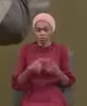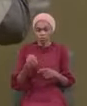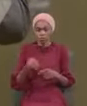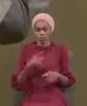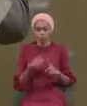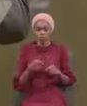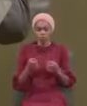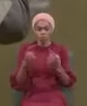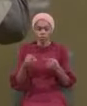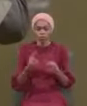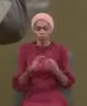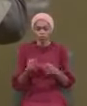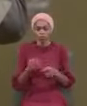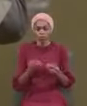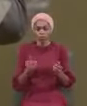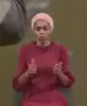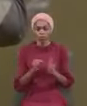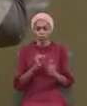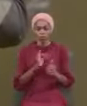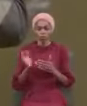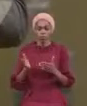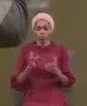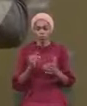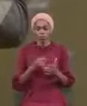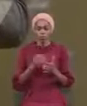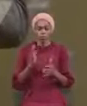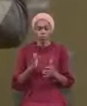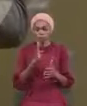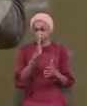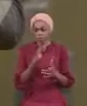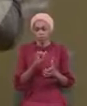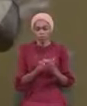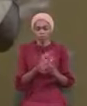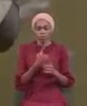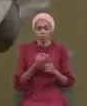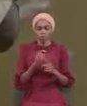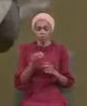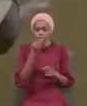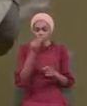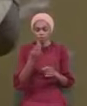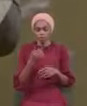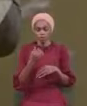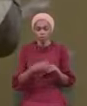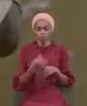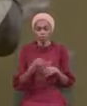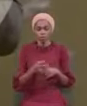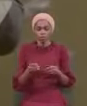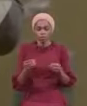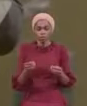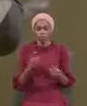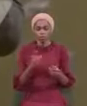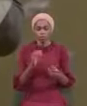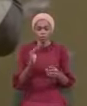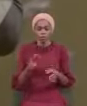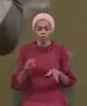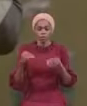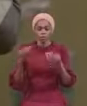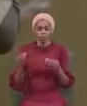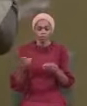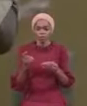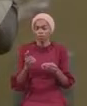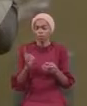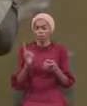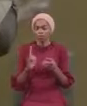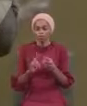où je vous ferai entrer et que vous mangerez du pain de ce pays vous prélevererez une offrande pour l'éternel